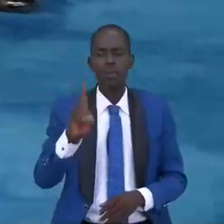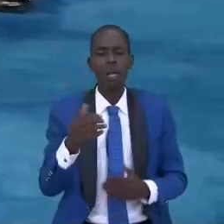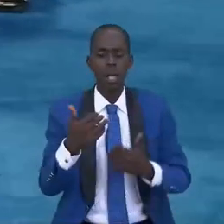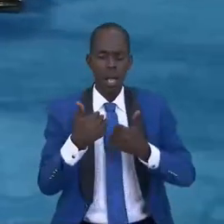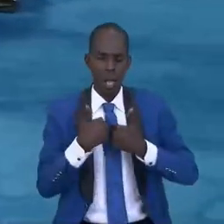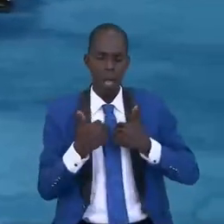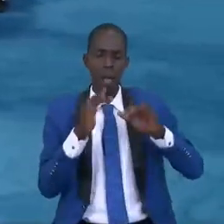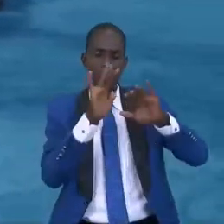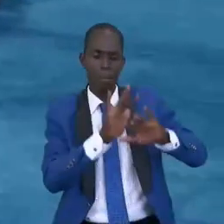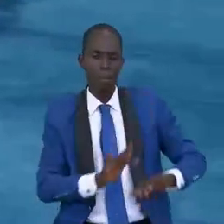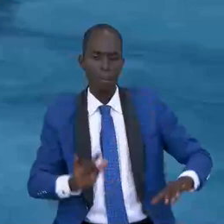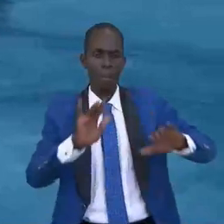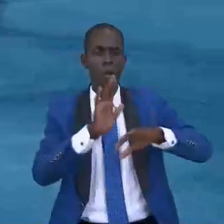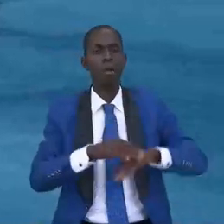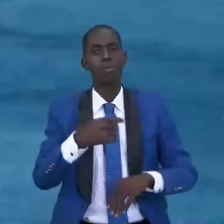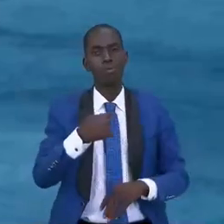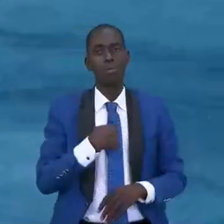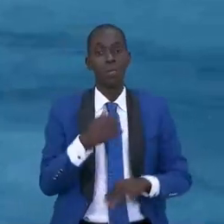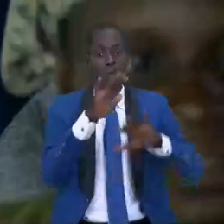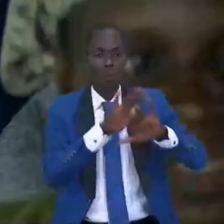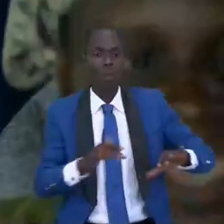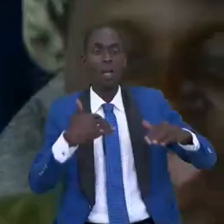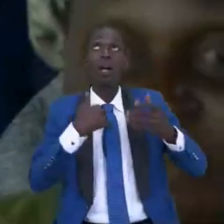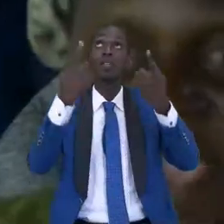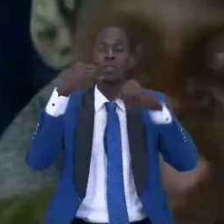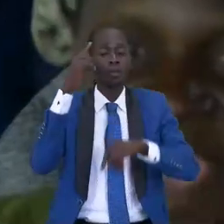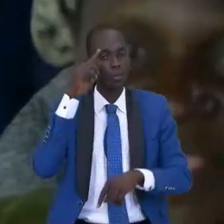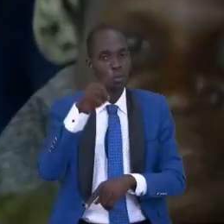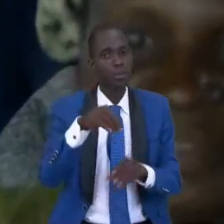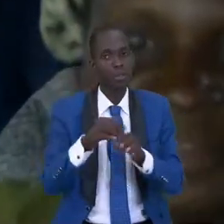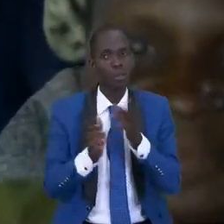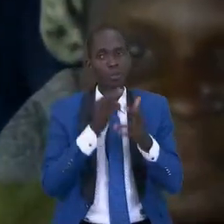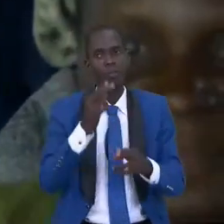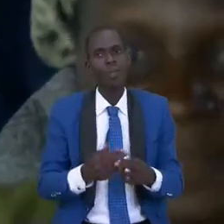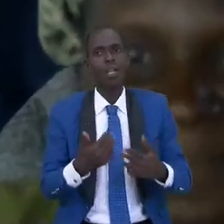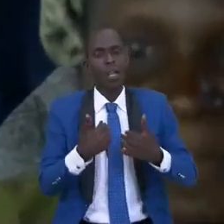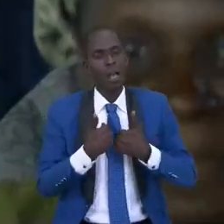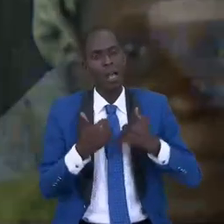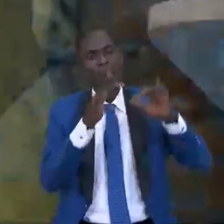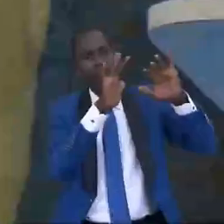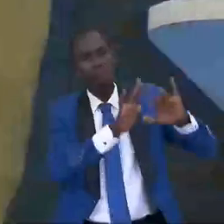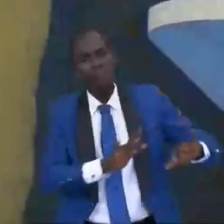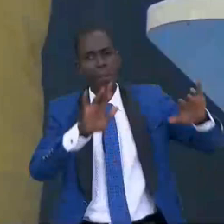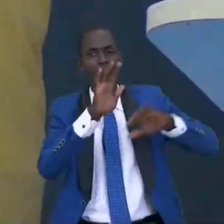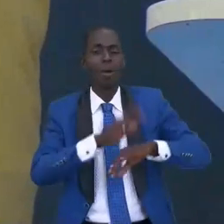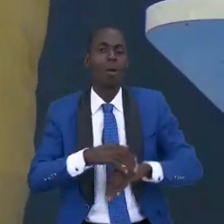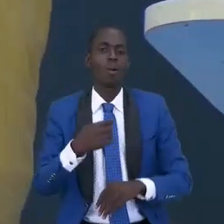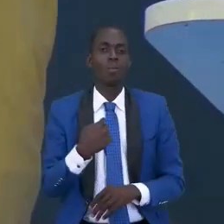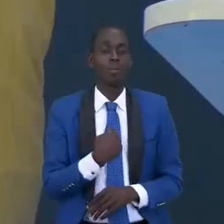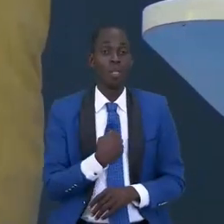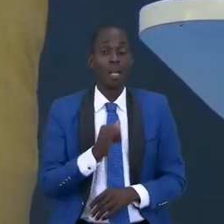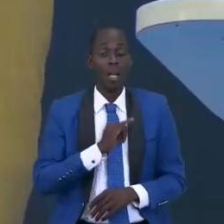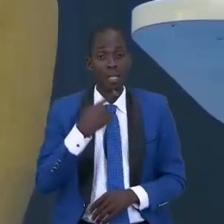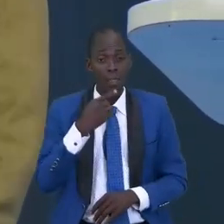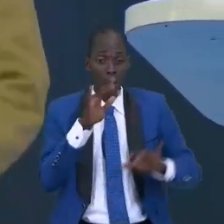pitié de moi. La miséricorde est venue. Aie pitié de moi. » Dieu,